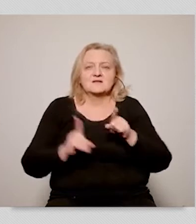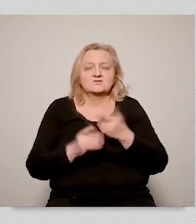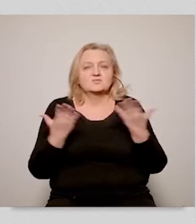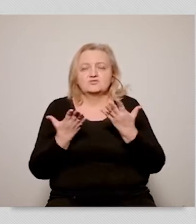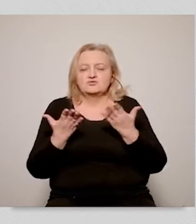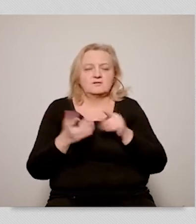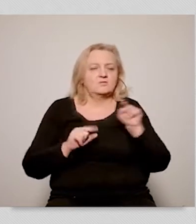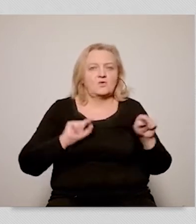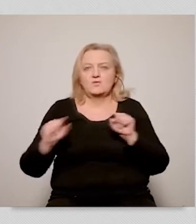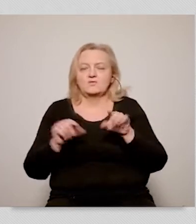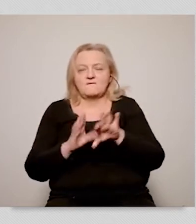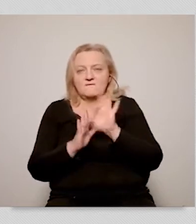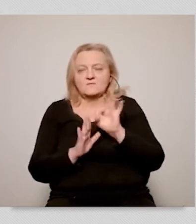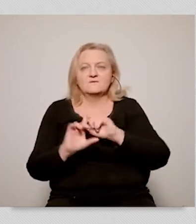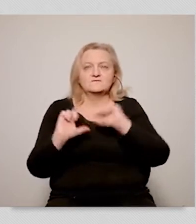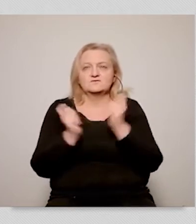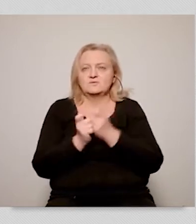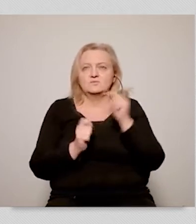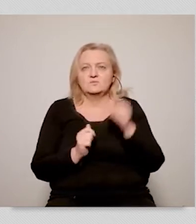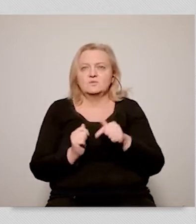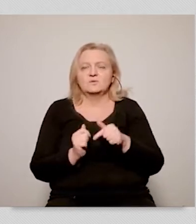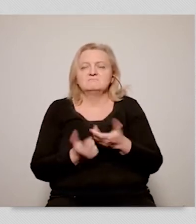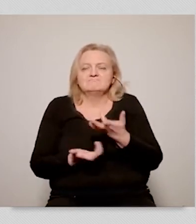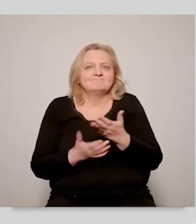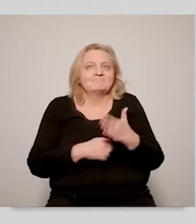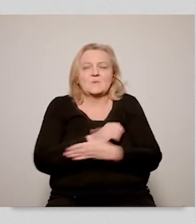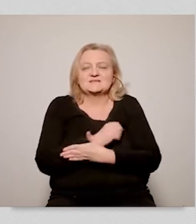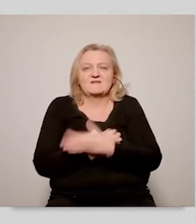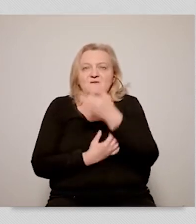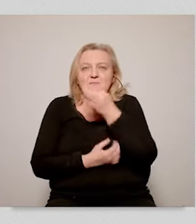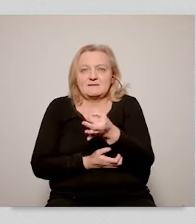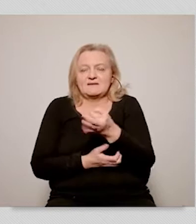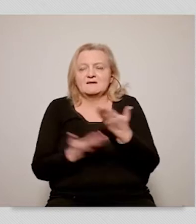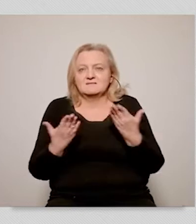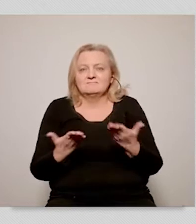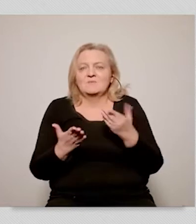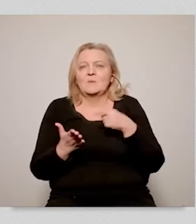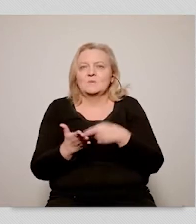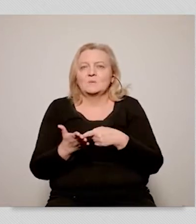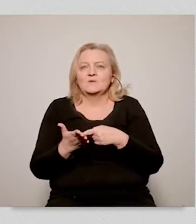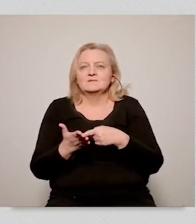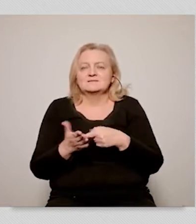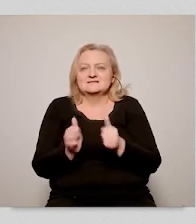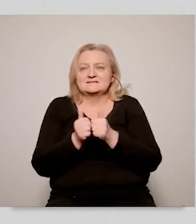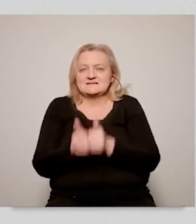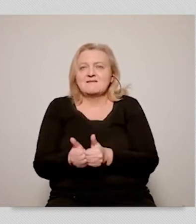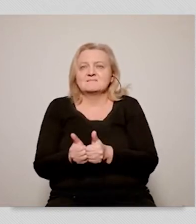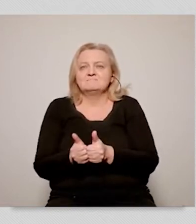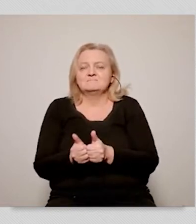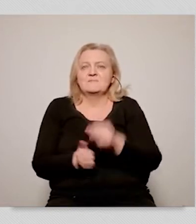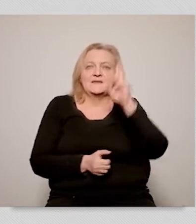wybierzemy, wszystkie tak czy inaczej muszą się zmierzyć z tym zasadniczym pytaniem, jakim jest po prostu wyzwanie dla